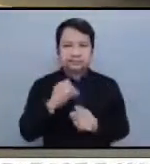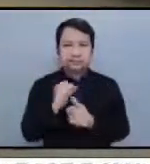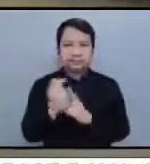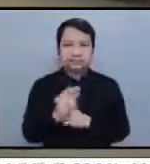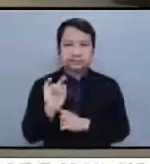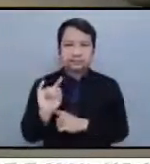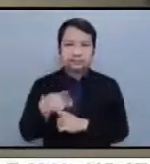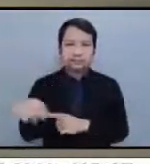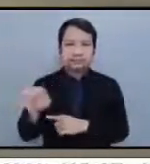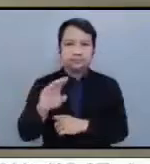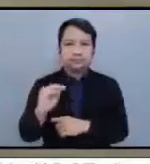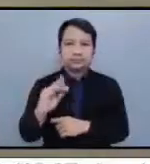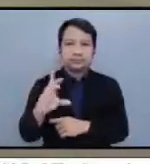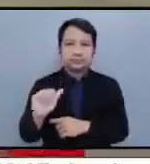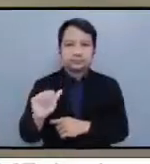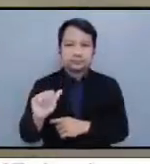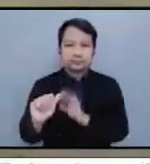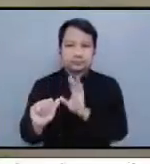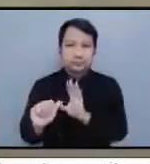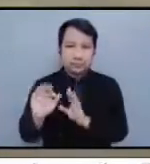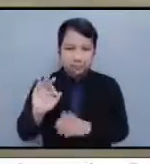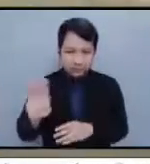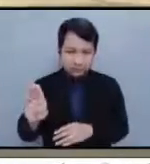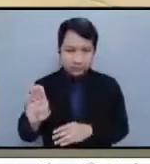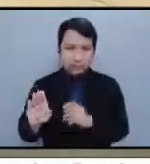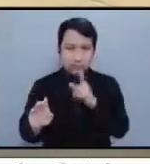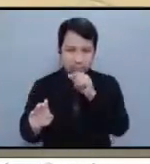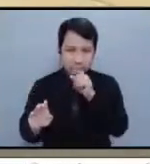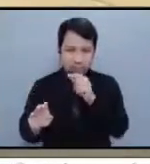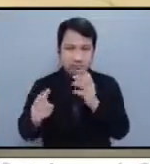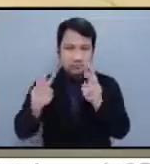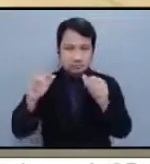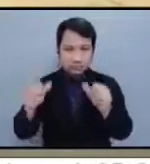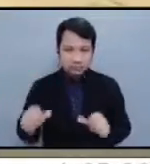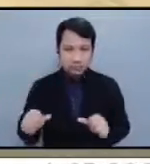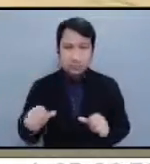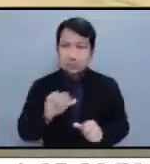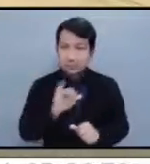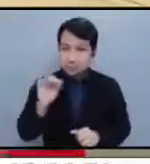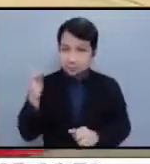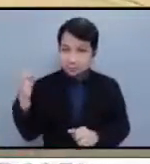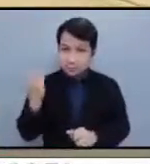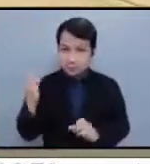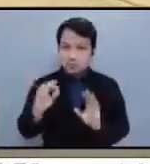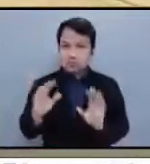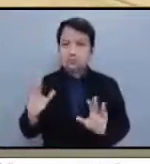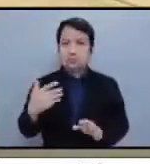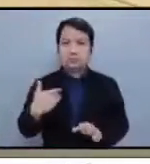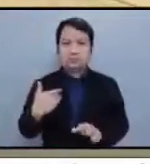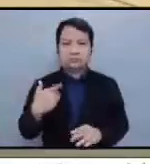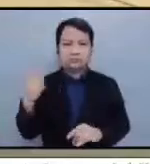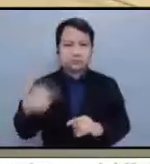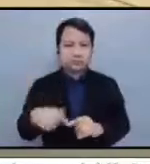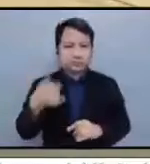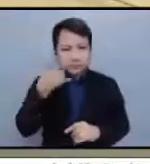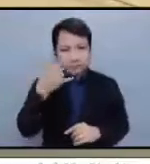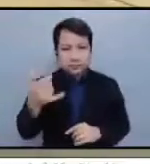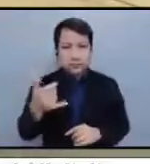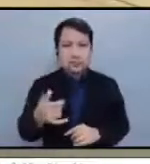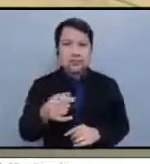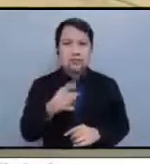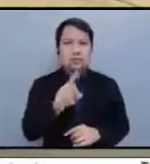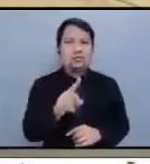ng MMDA ang kanilang Facebook, Twitter at website. At kung may emergency man, pero huwag naman po sana, tawag na sa hotline